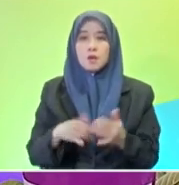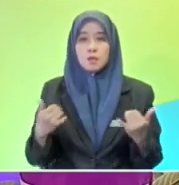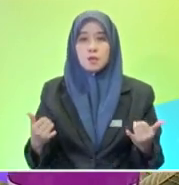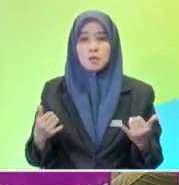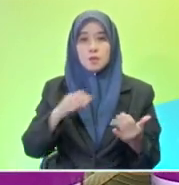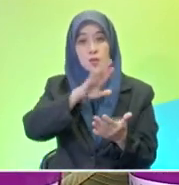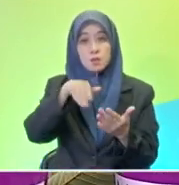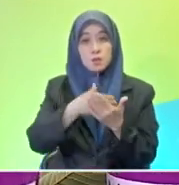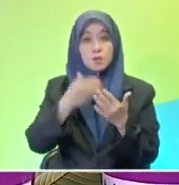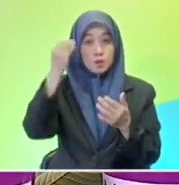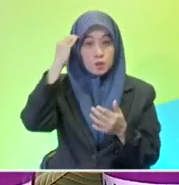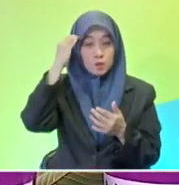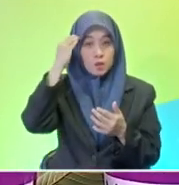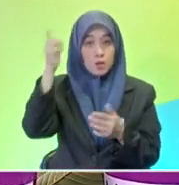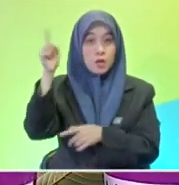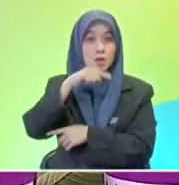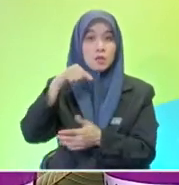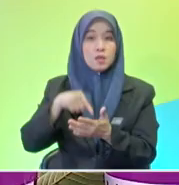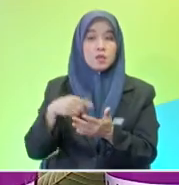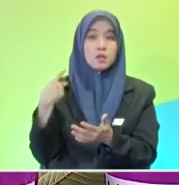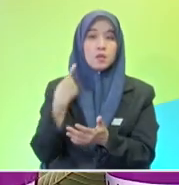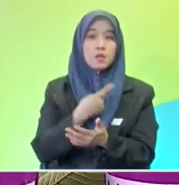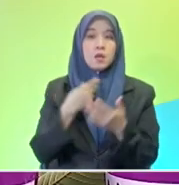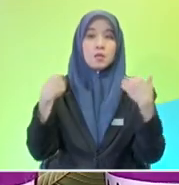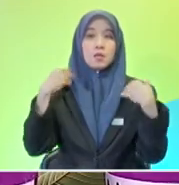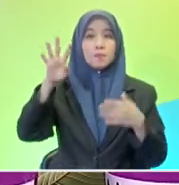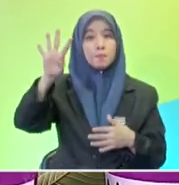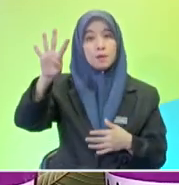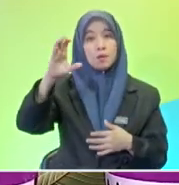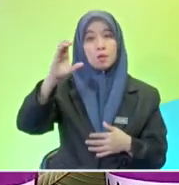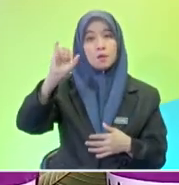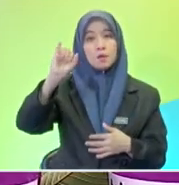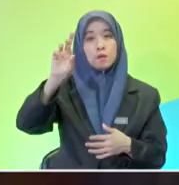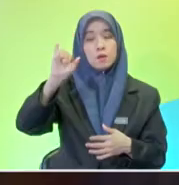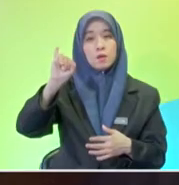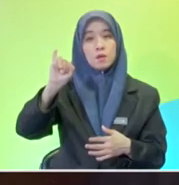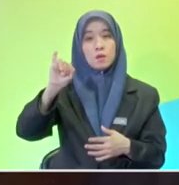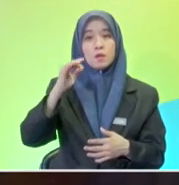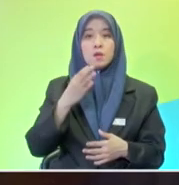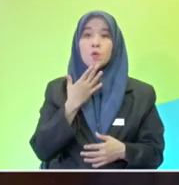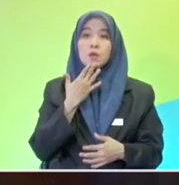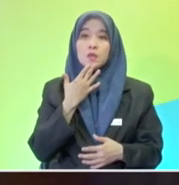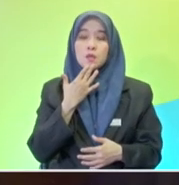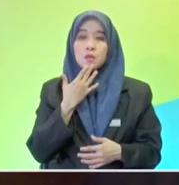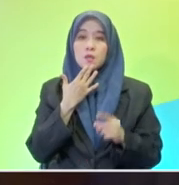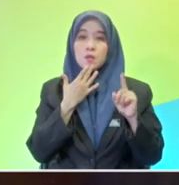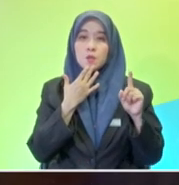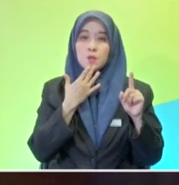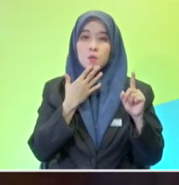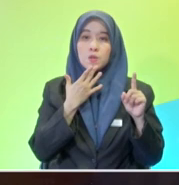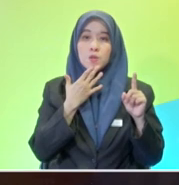semua daun Ya jadi hari ini kita ada empat ciri tadi ciri yang kita dah belajar tadi ciri warna lepas tu kita ada